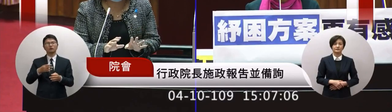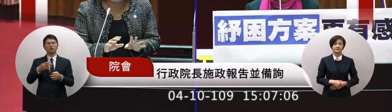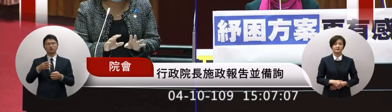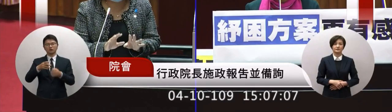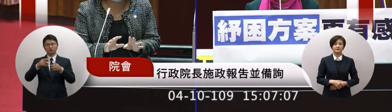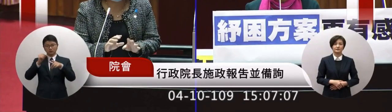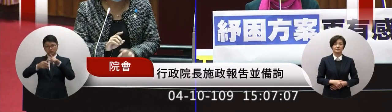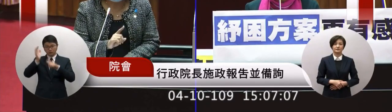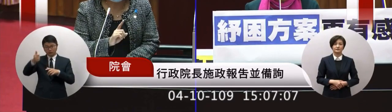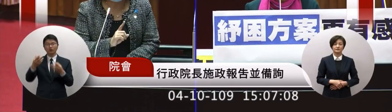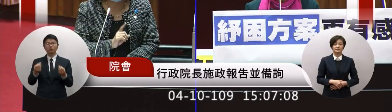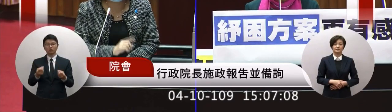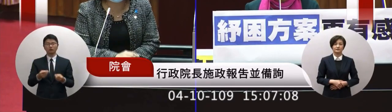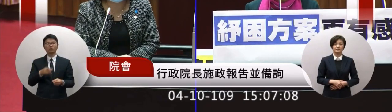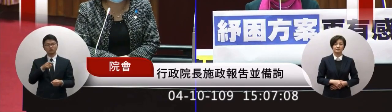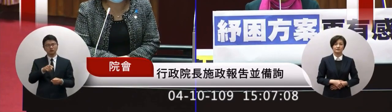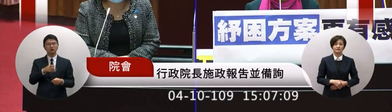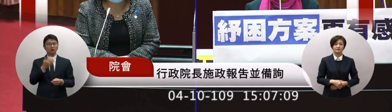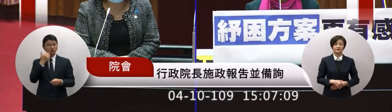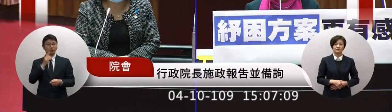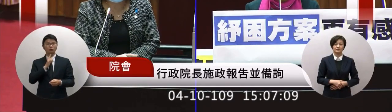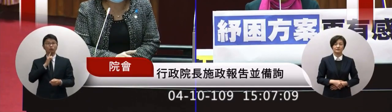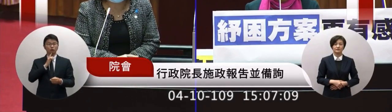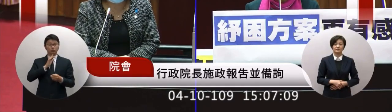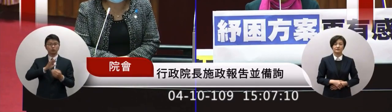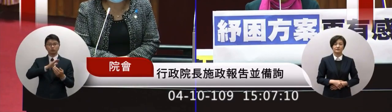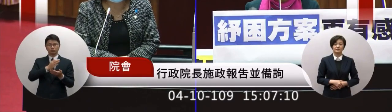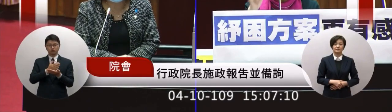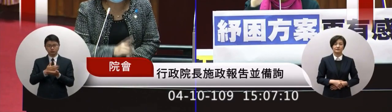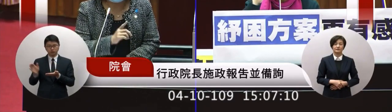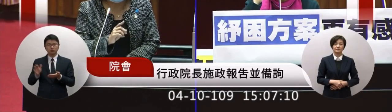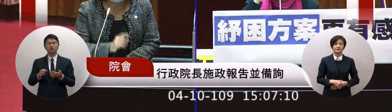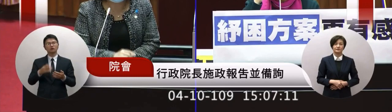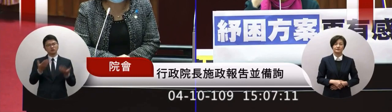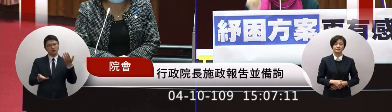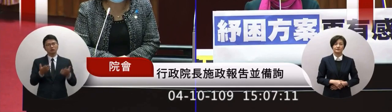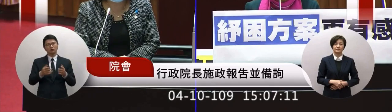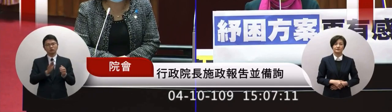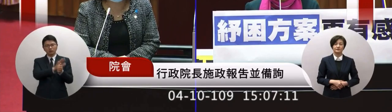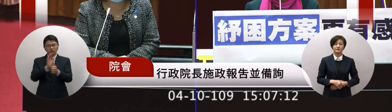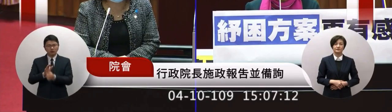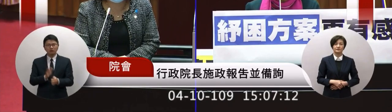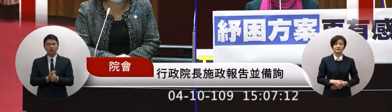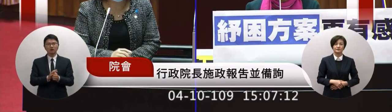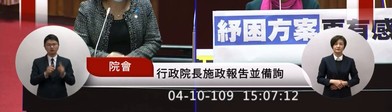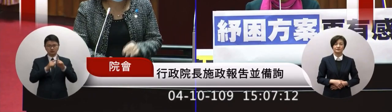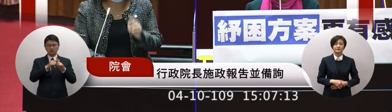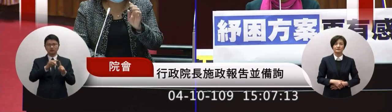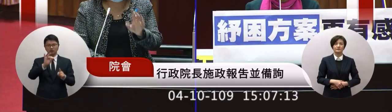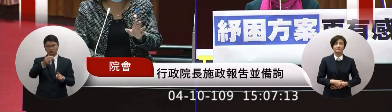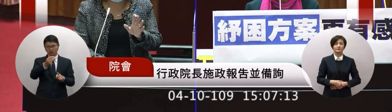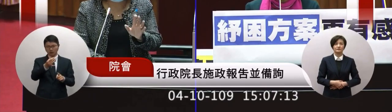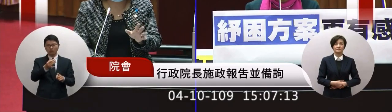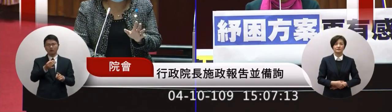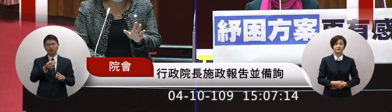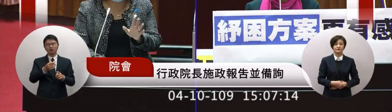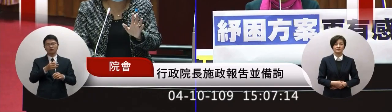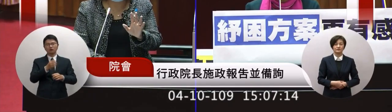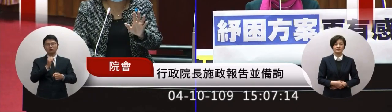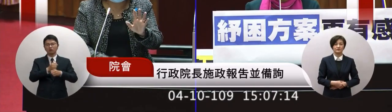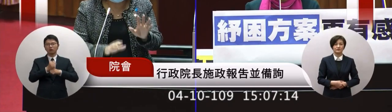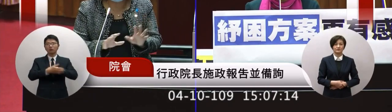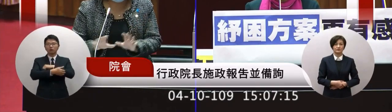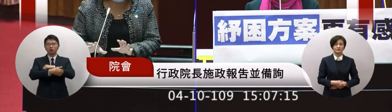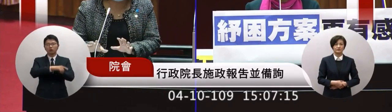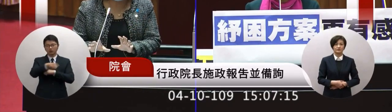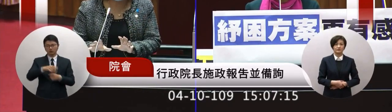排付哈之后，其实大概可以帮忙100万的那个职业劳工哈。那其实也考虑到说，